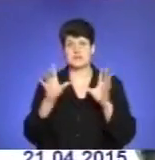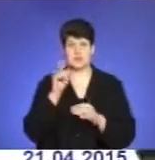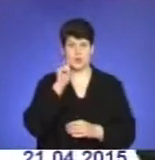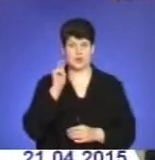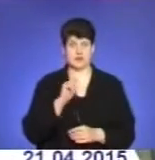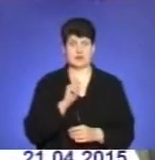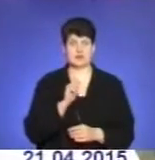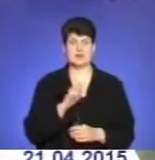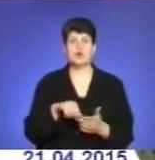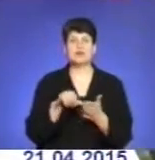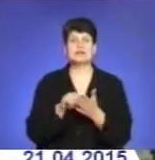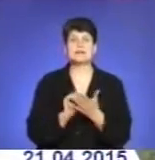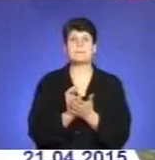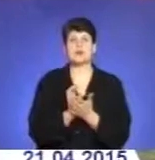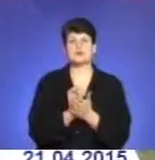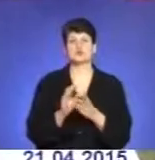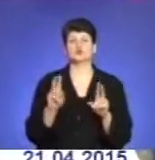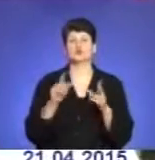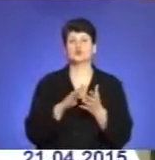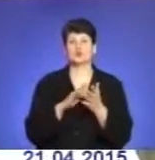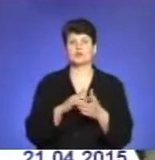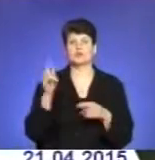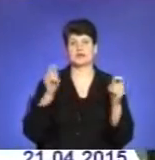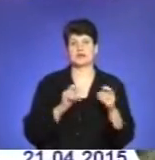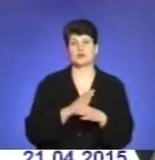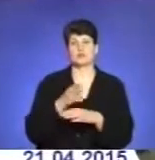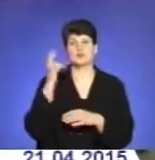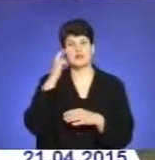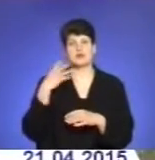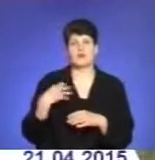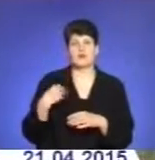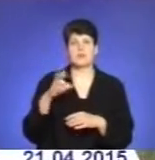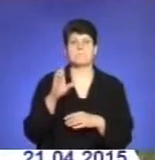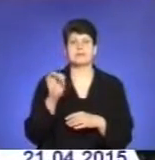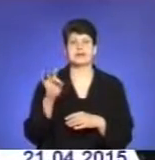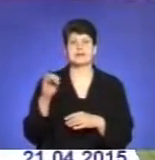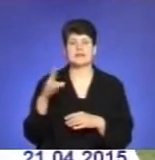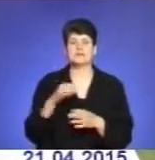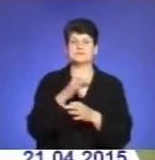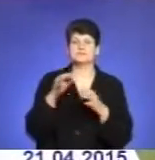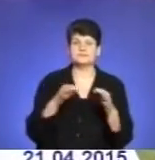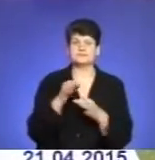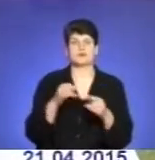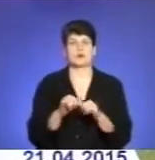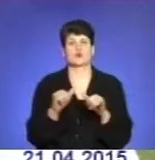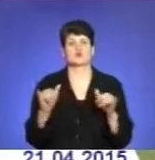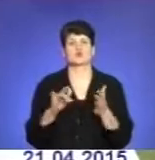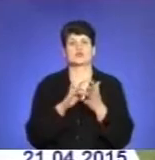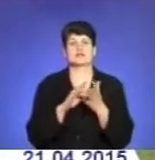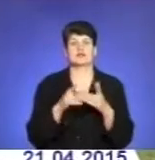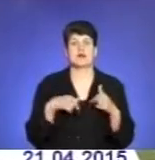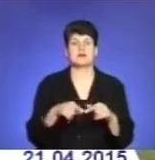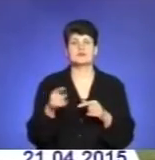учасників прес-туру приєдналися гості зі Львова, Києва і Бердичева. Насичена програма, конструктивні діалоги про розвиток туристичної галузі на